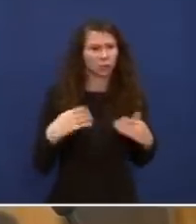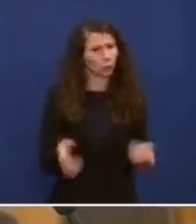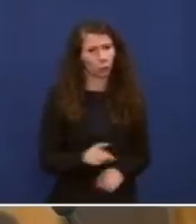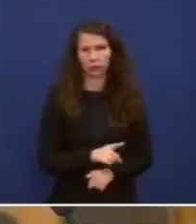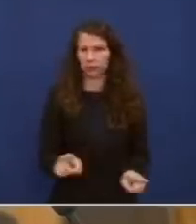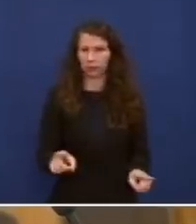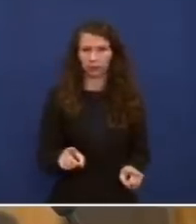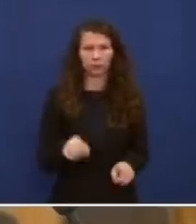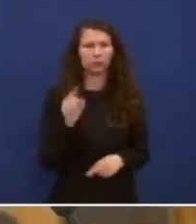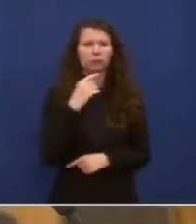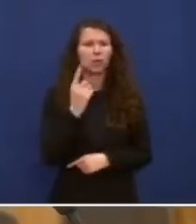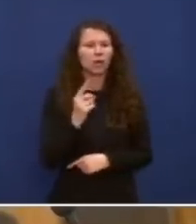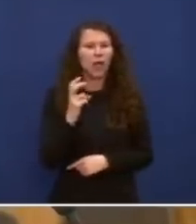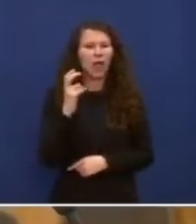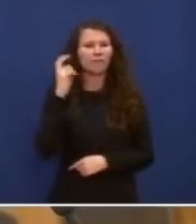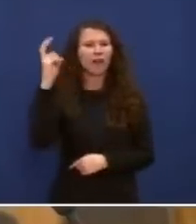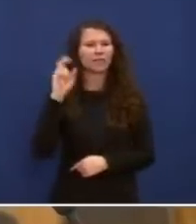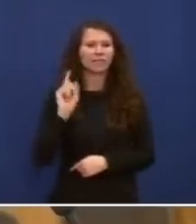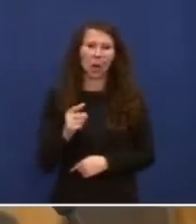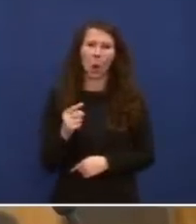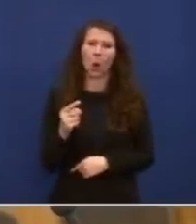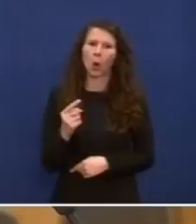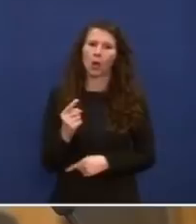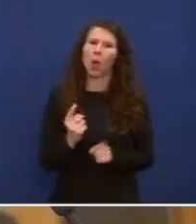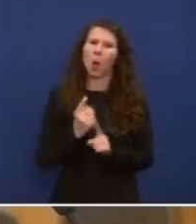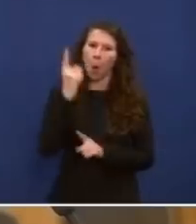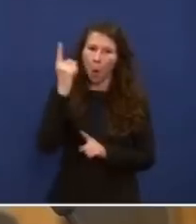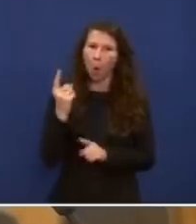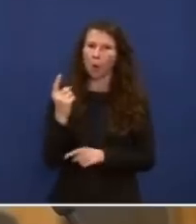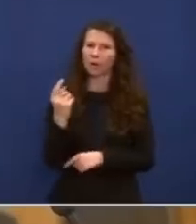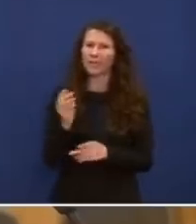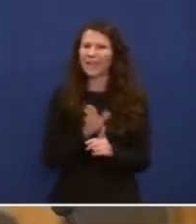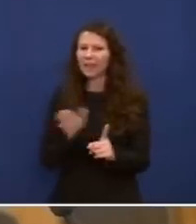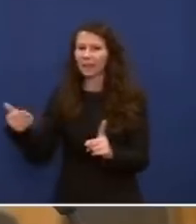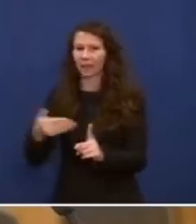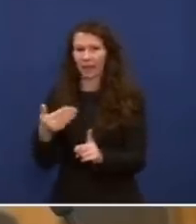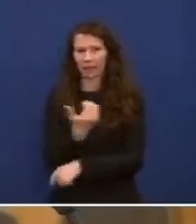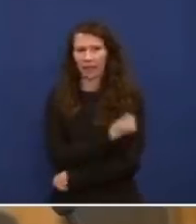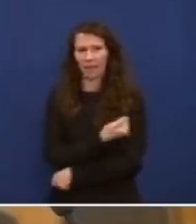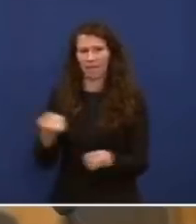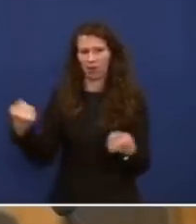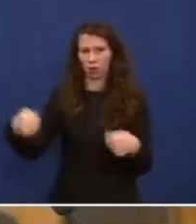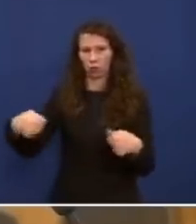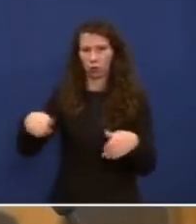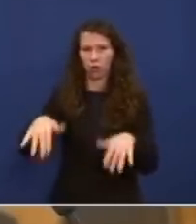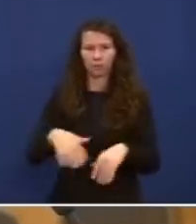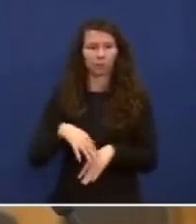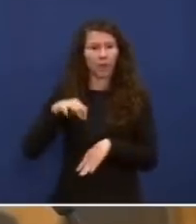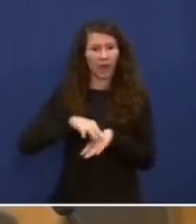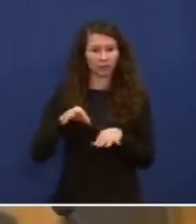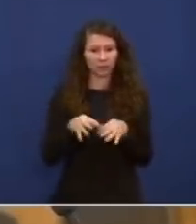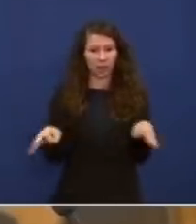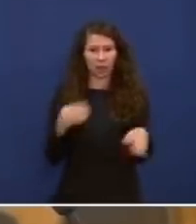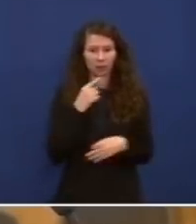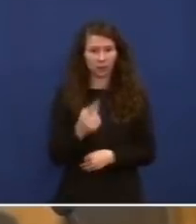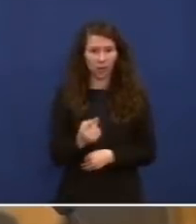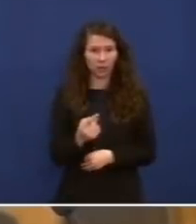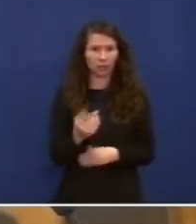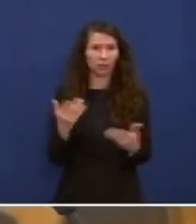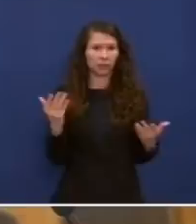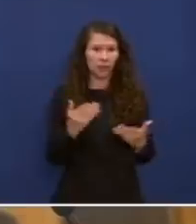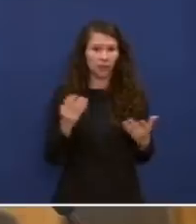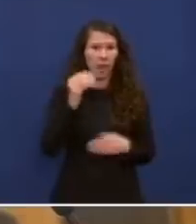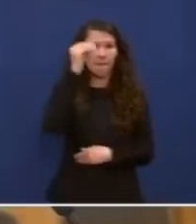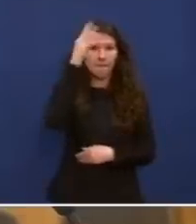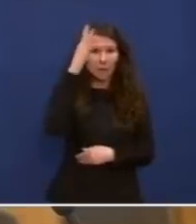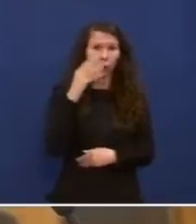Erwachsenen gäbe es einen hohen indirekten Impfdruck. Und der Ärztetag hat ja schon gesagt, Bildung nur noch bei Impfung garantiert